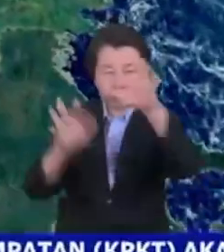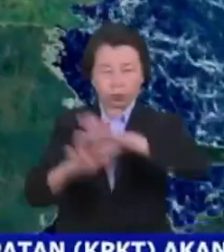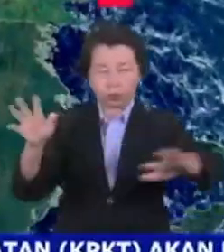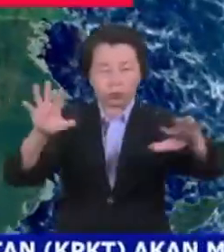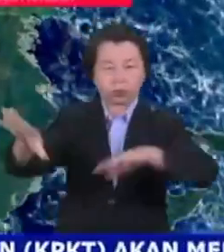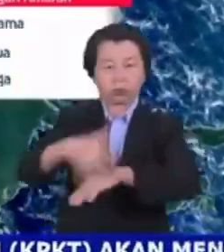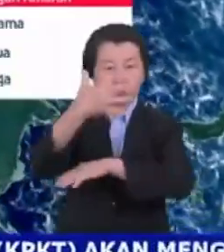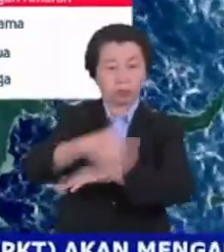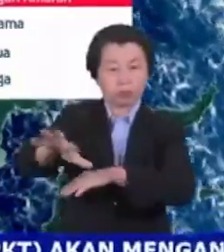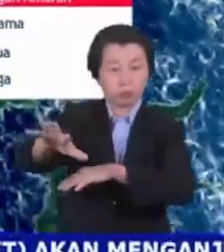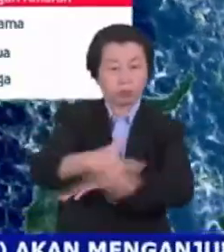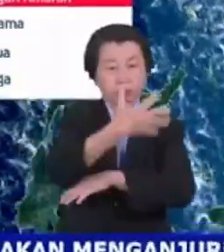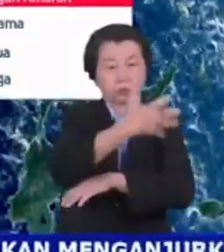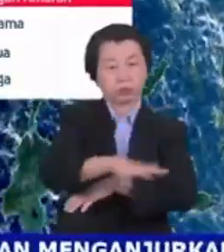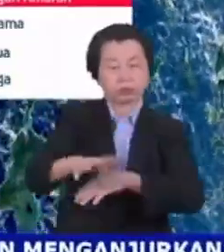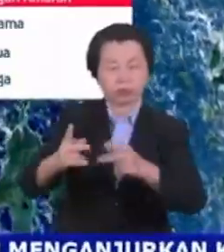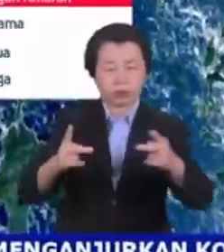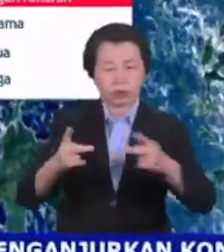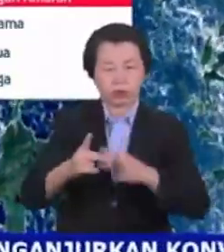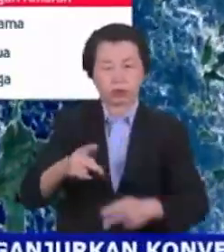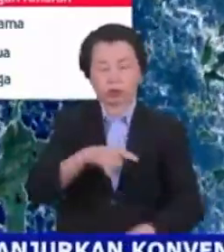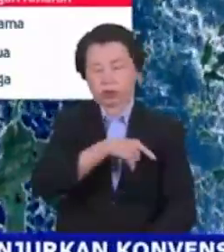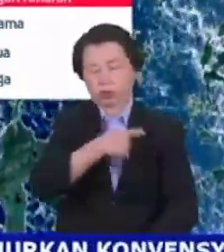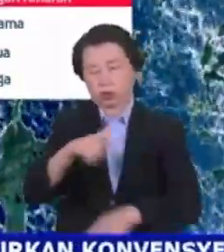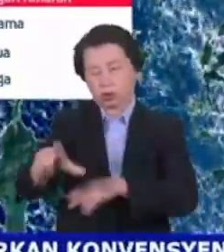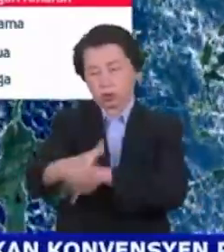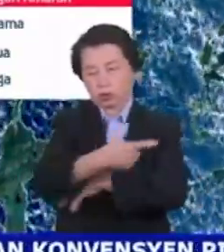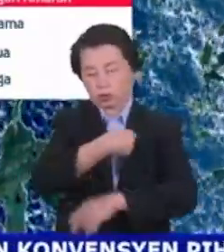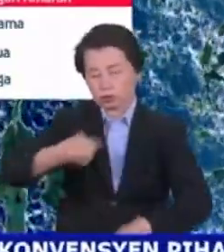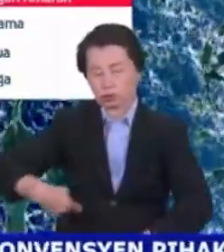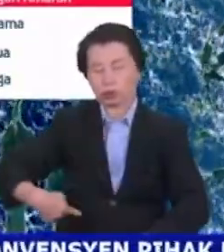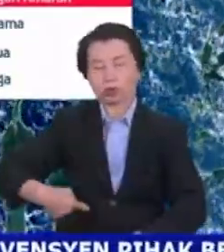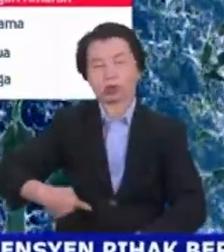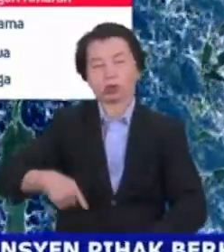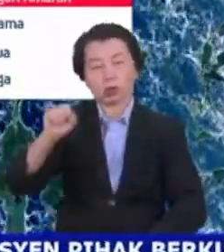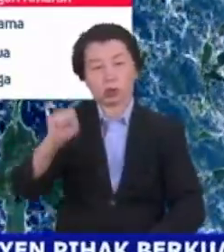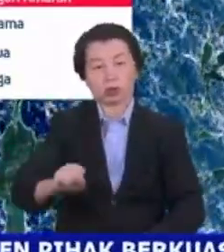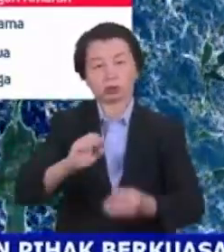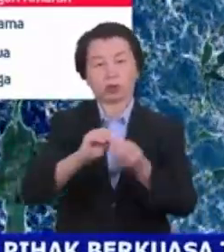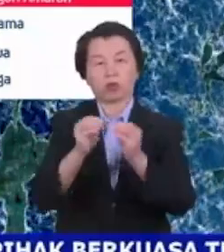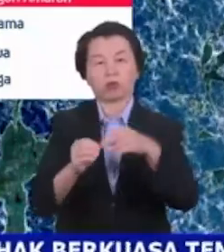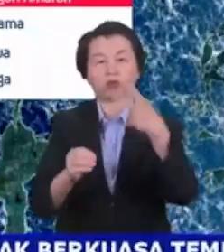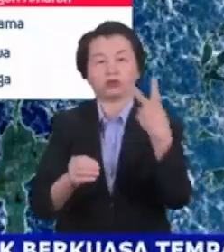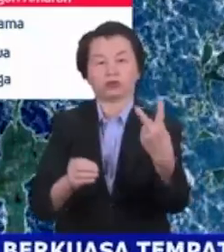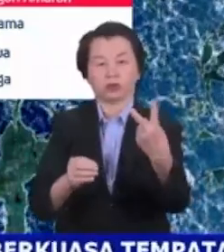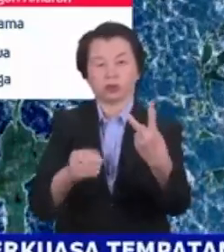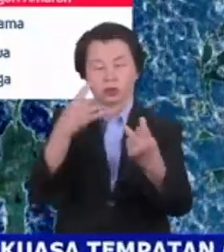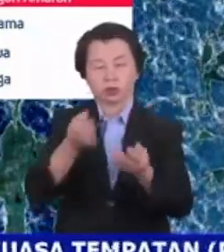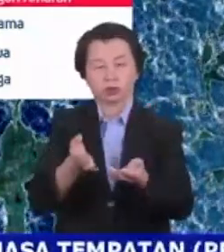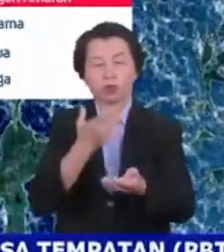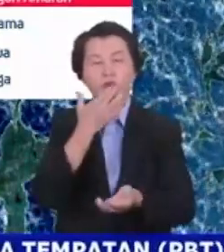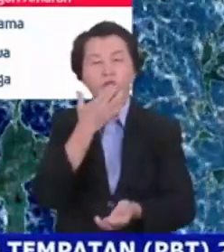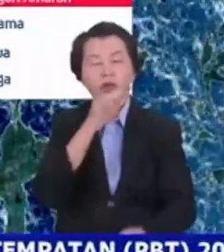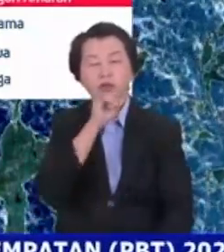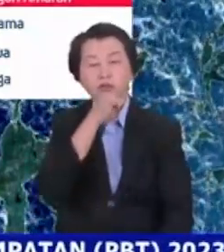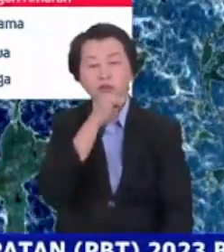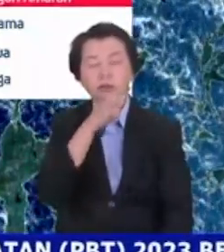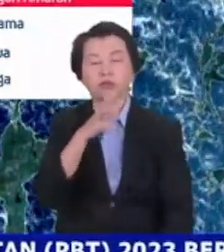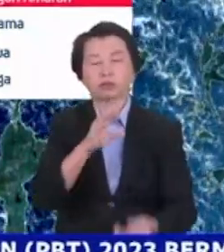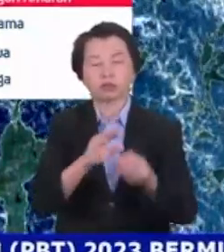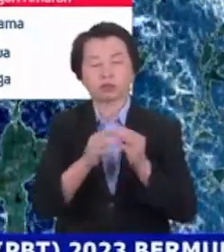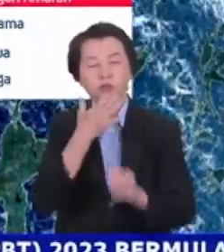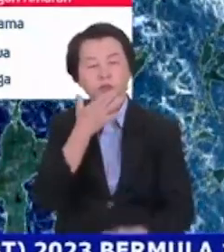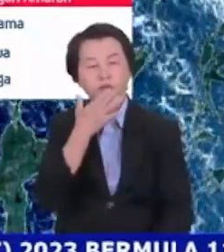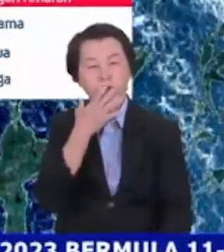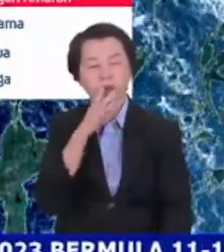laut bergelora di sekitar kawasan Laut China Selatan ini kepada kategori kedua untuk kawasan perkapalan yang berwarna jingga dan kategori